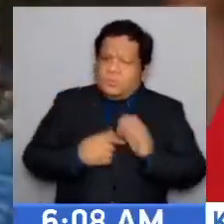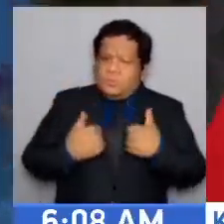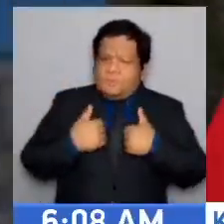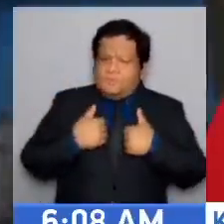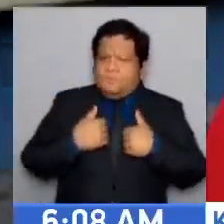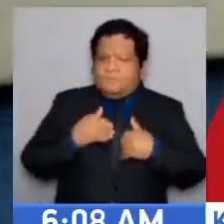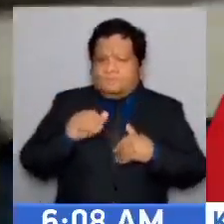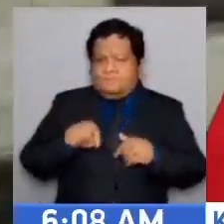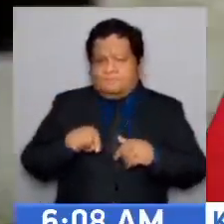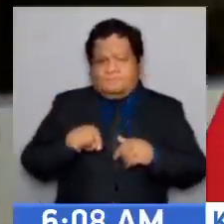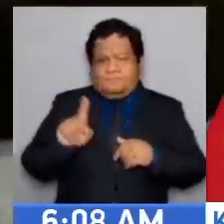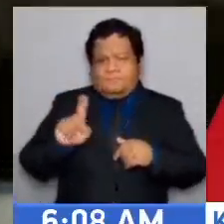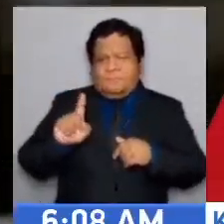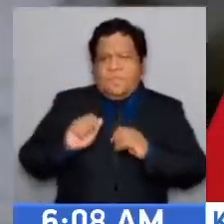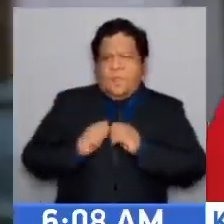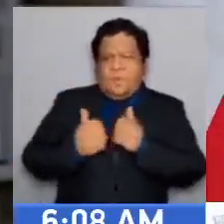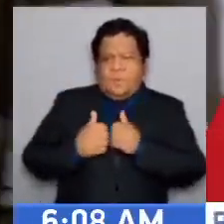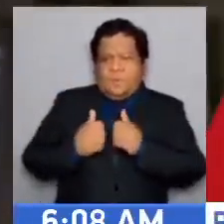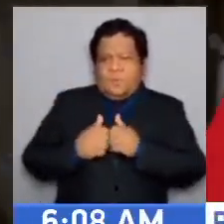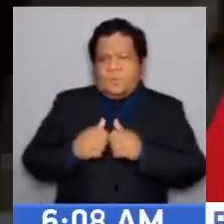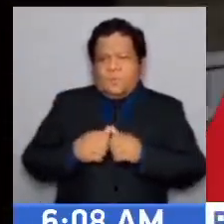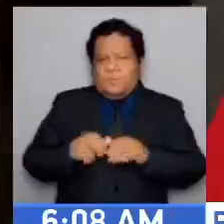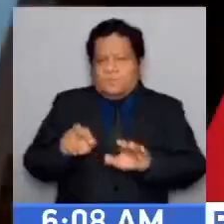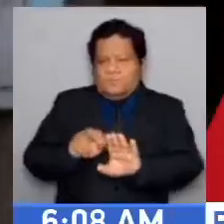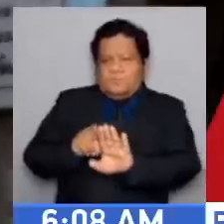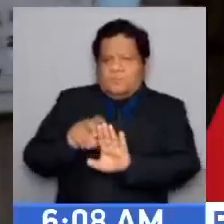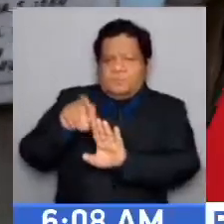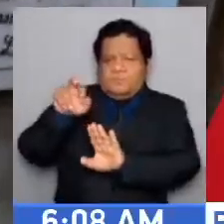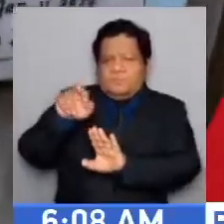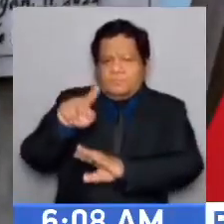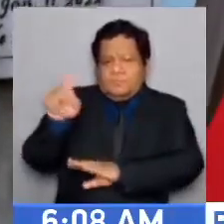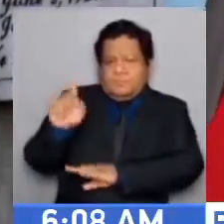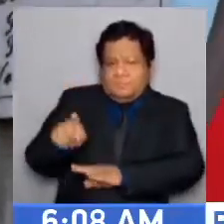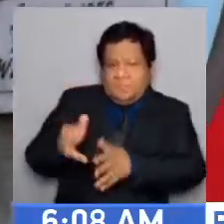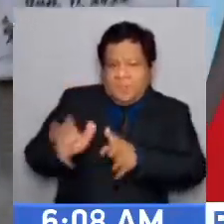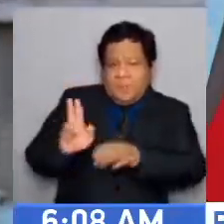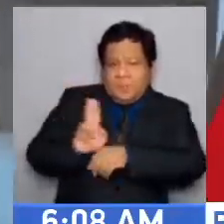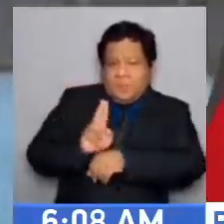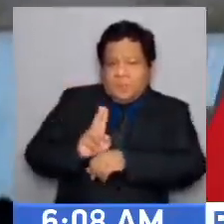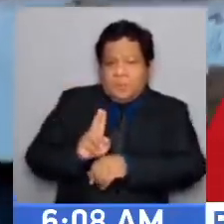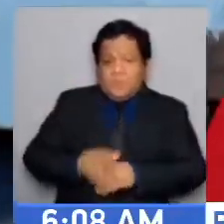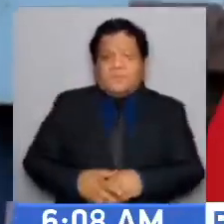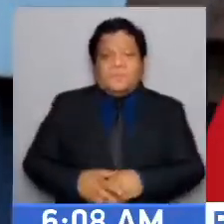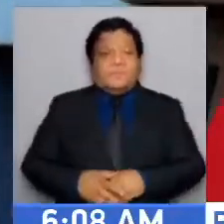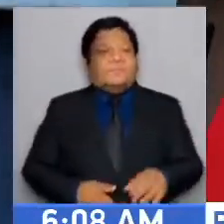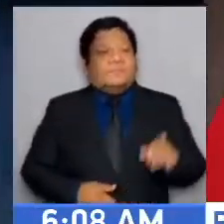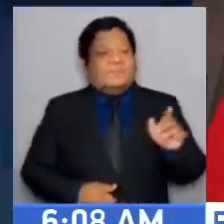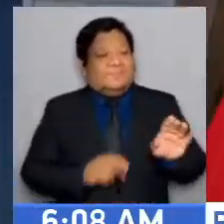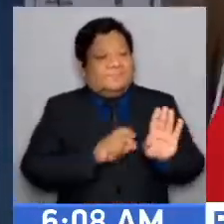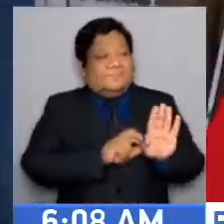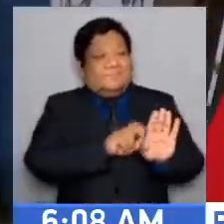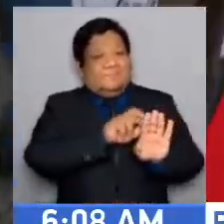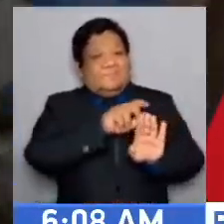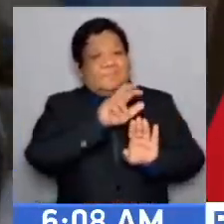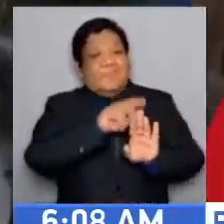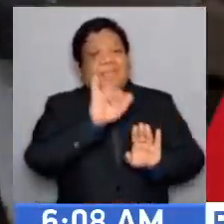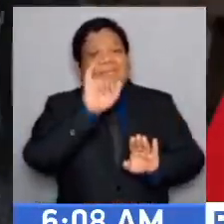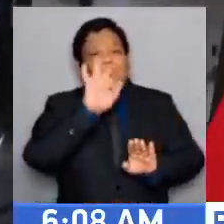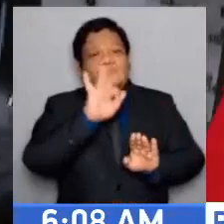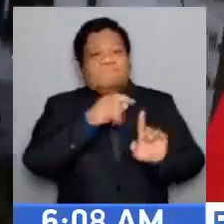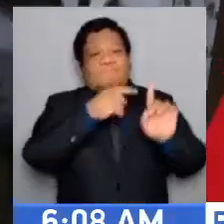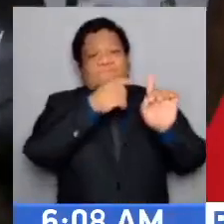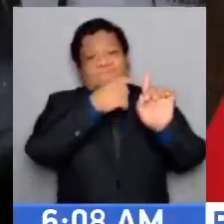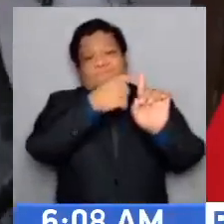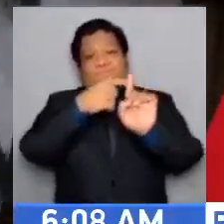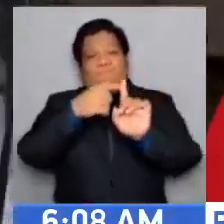Paano sa pagpunta ng mga tao? Papayagan mong gamitin yan? Yan po yung hagdan na yan. Yan po yung pag magtitirik ng kandila dito sa mataas. Okay. Kasi kanina